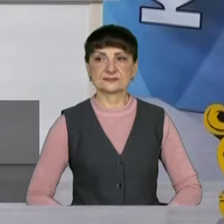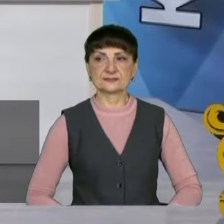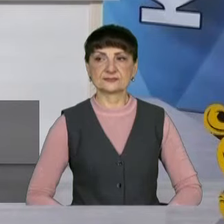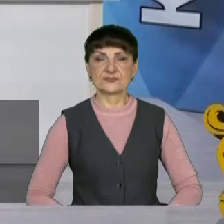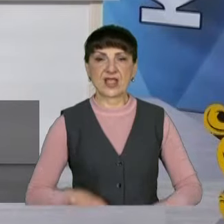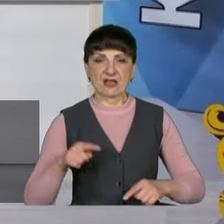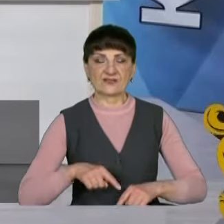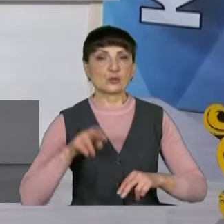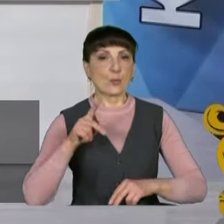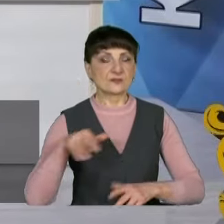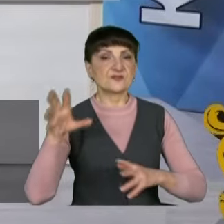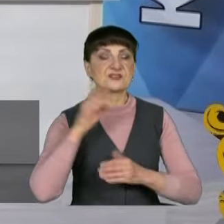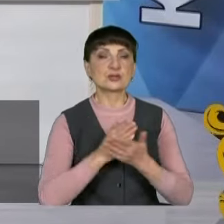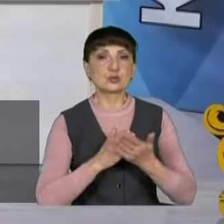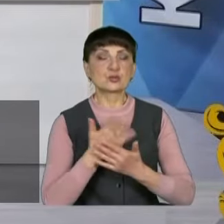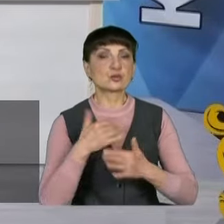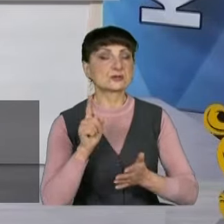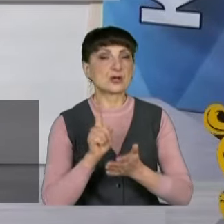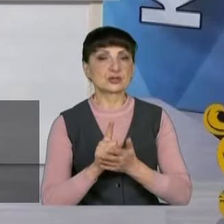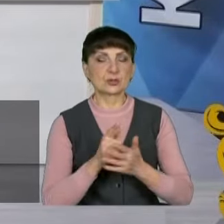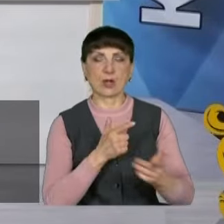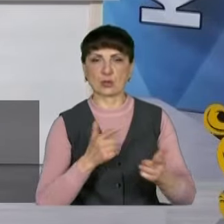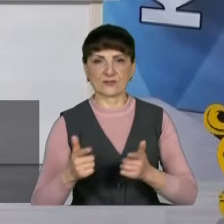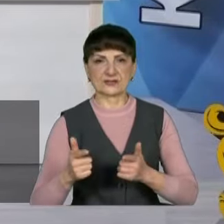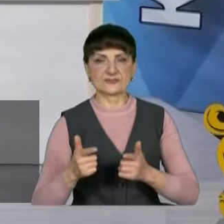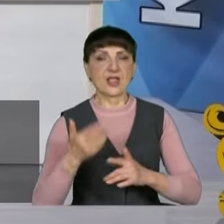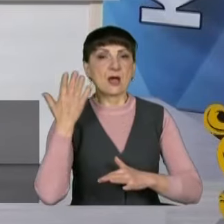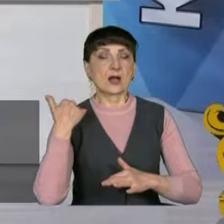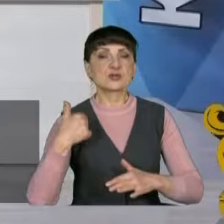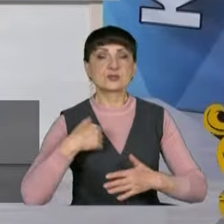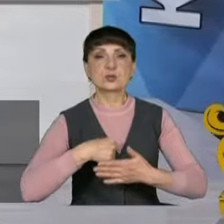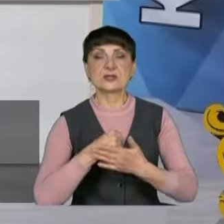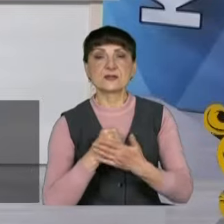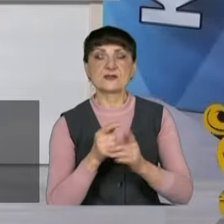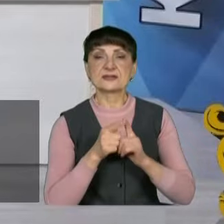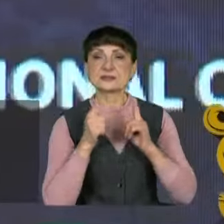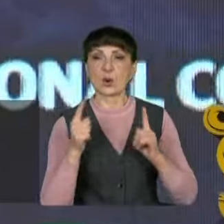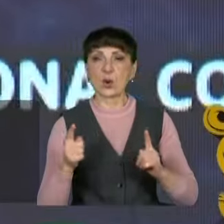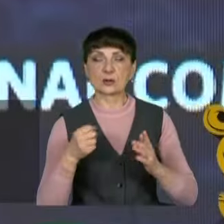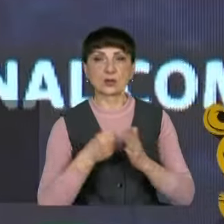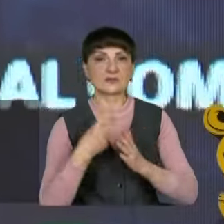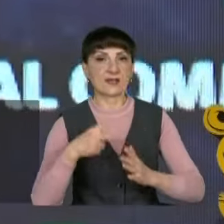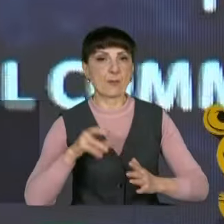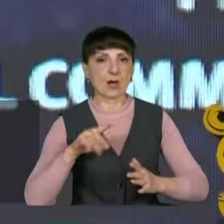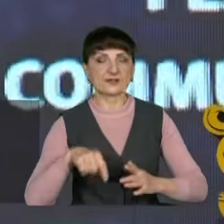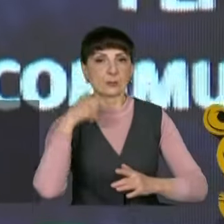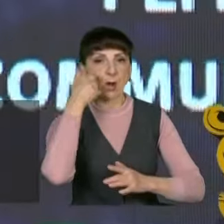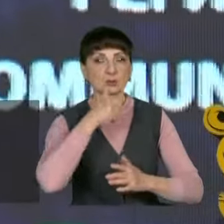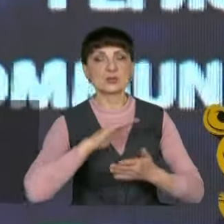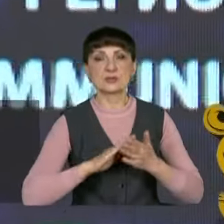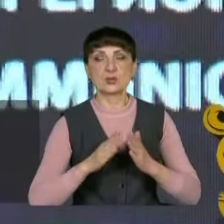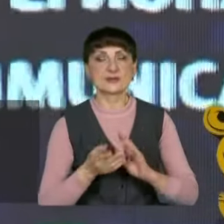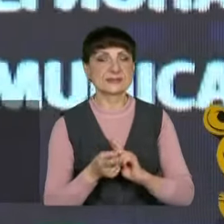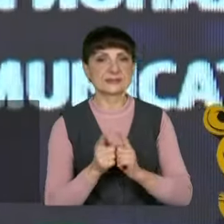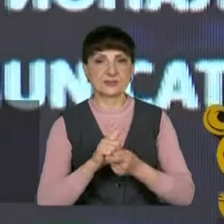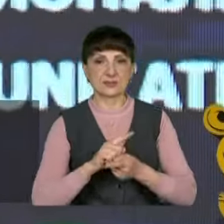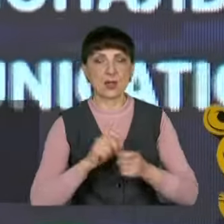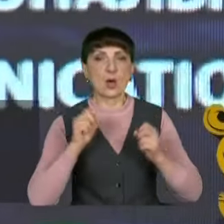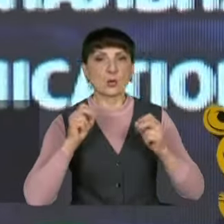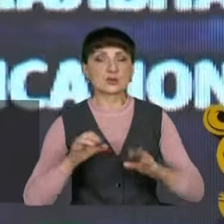В эту пятницу все службы уже должны прийти в готовность. Раньше мы устанавливали срок до 20 марта, однако в этом году ситуация изменилась.